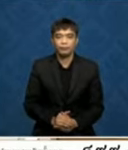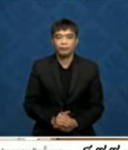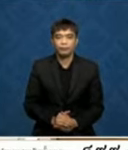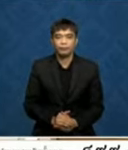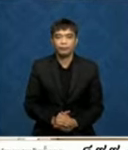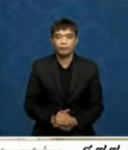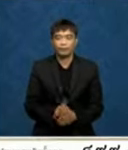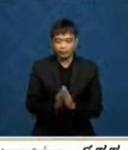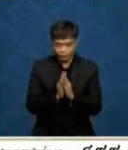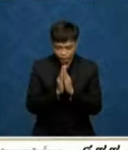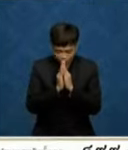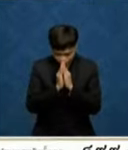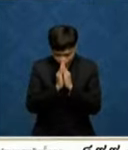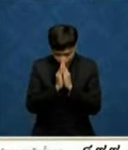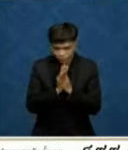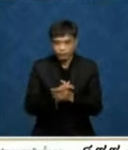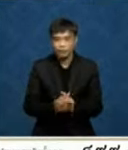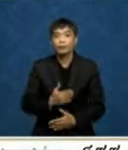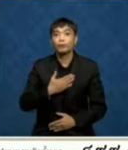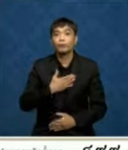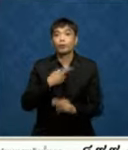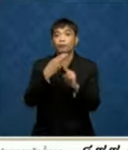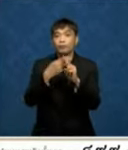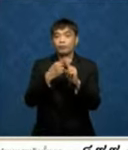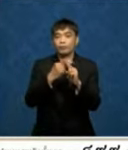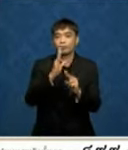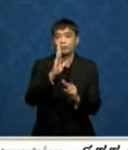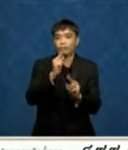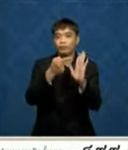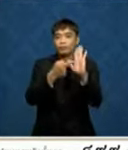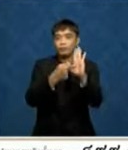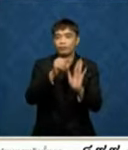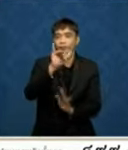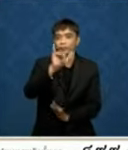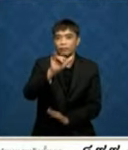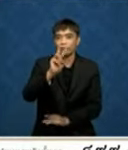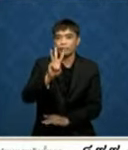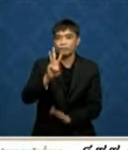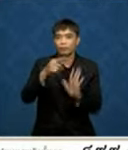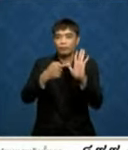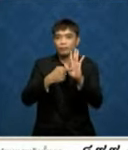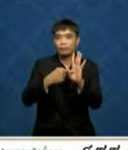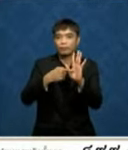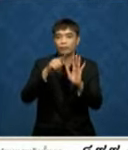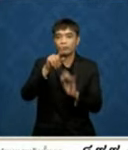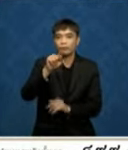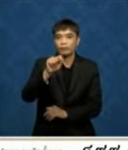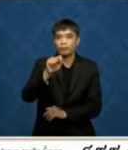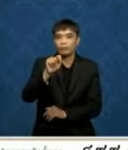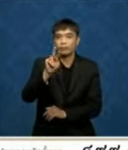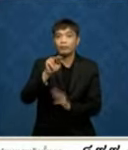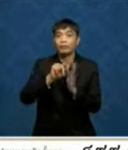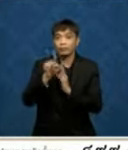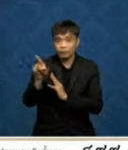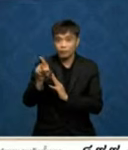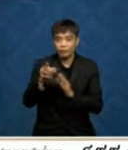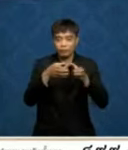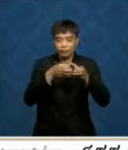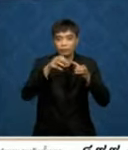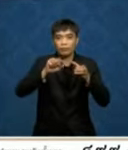เรียนท่านประธานที่เคารพครับกับผมชัยวัฒน์สถาวรวิจิตรผู้แทนราษฎรแบบบัญชีรายชื่อพรรคก้าวไกลในฐานะกรรมาธิ